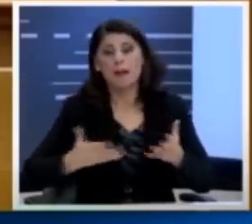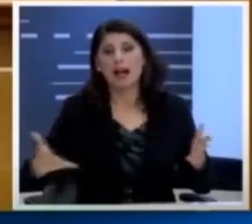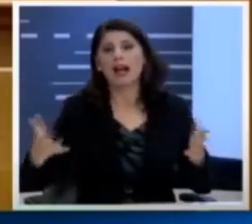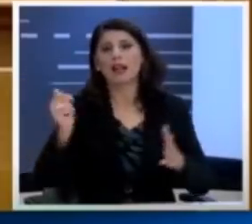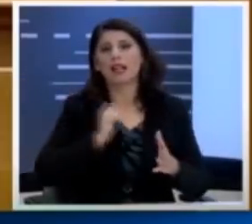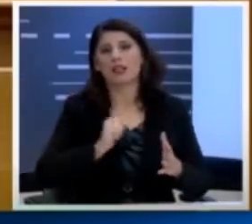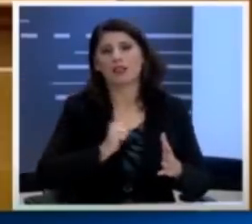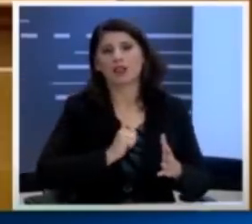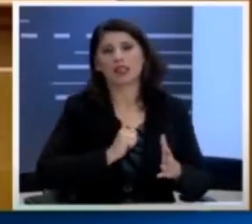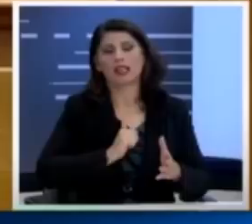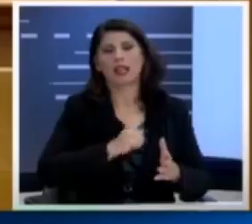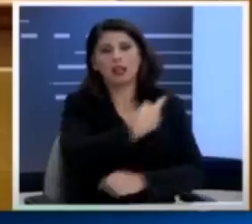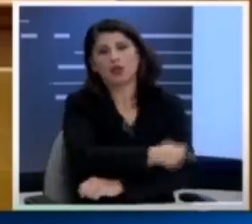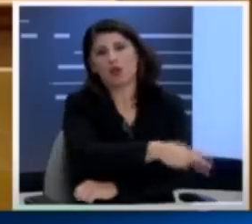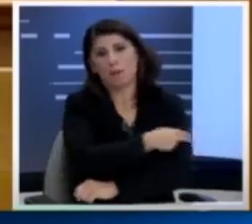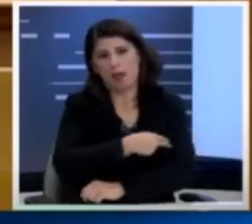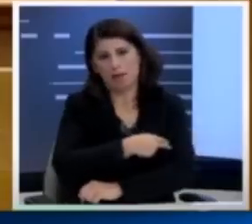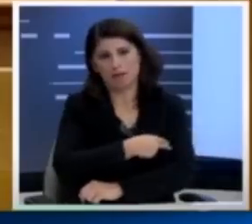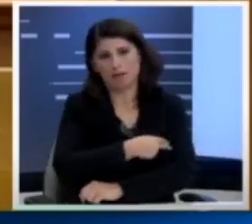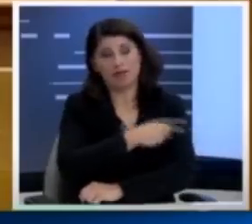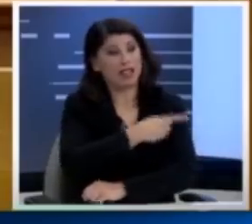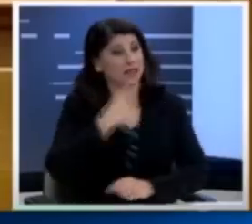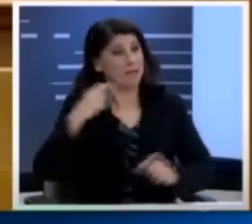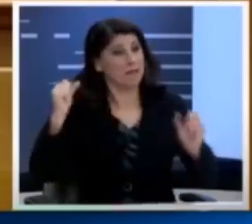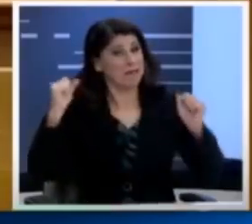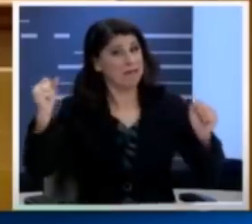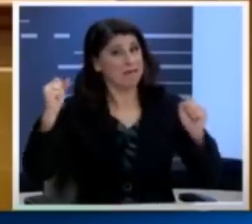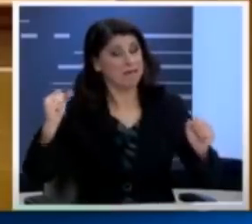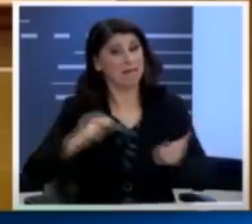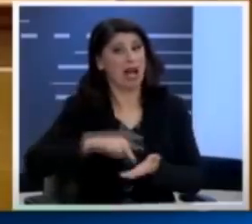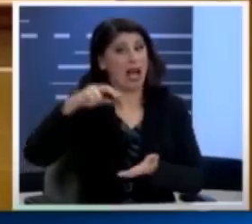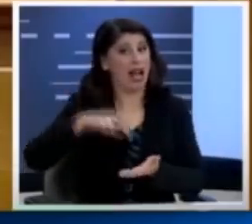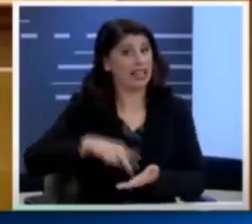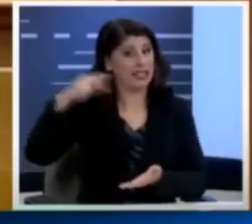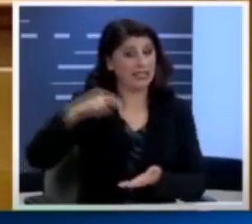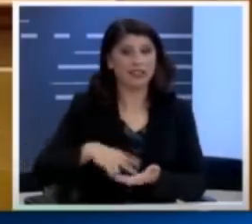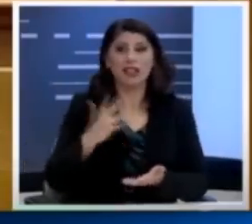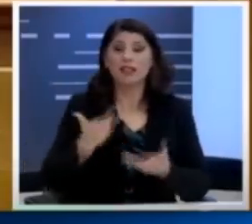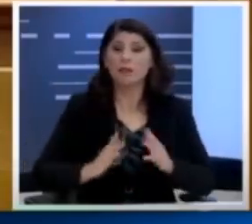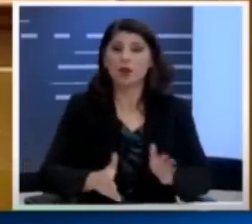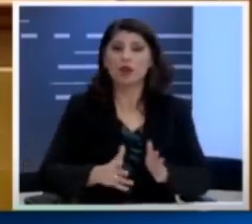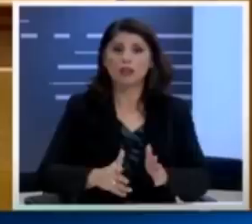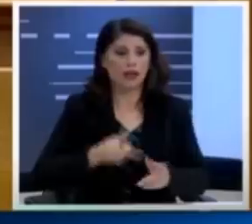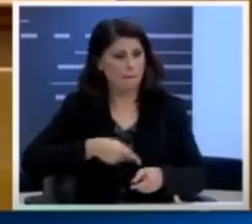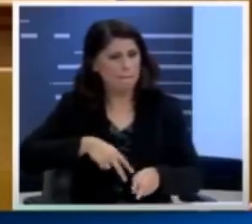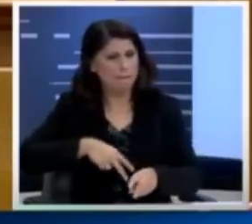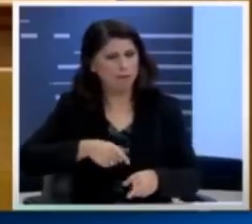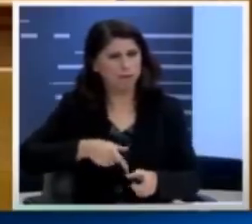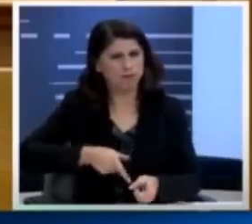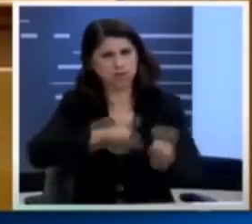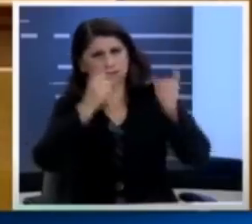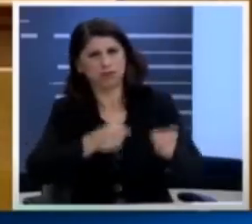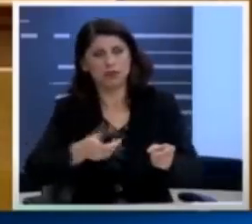μεγάλες ιδιωτικές κλινικές. Πανηγυρίσατε γιατί δεν προχωρήσατε στη χαριστική βολή στις